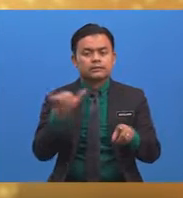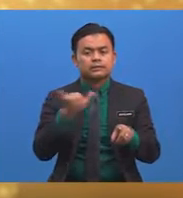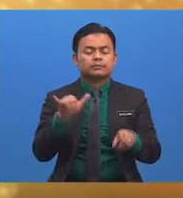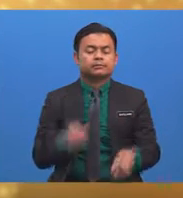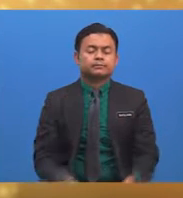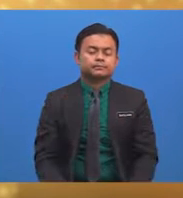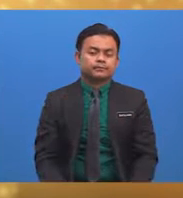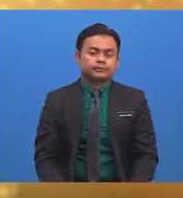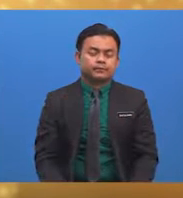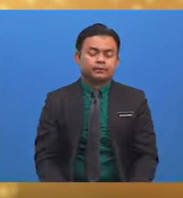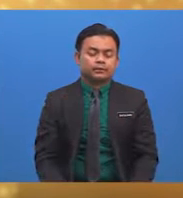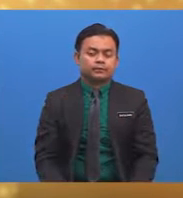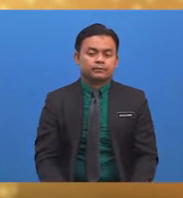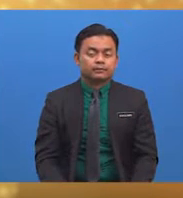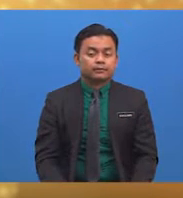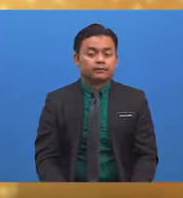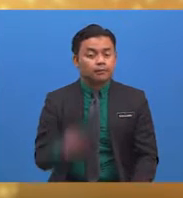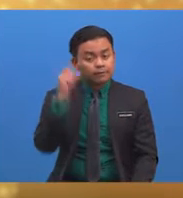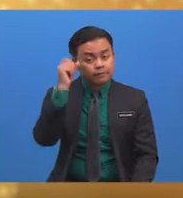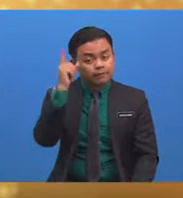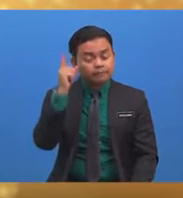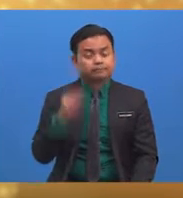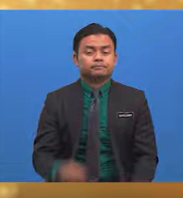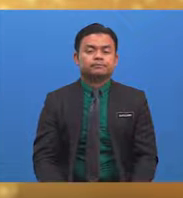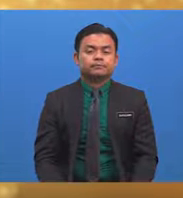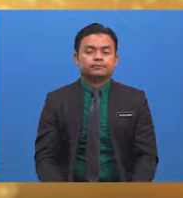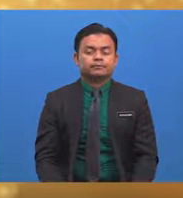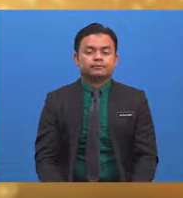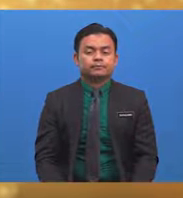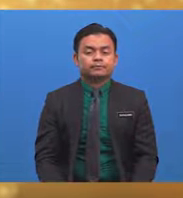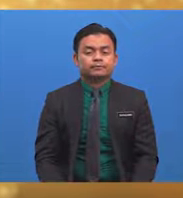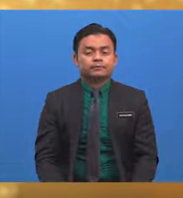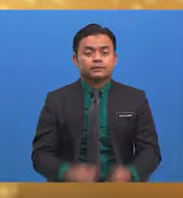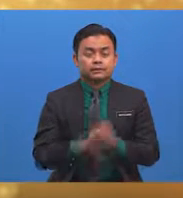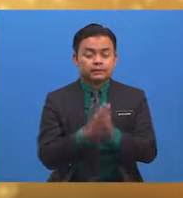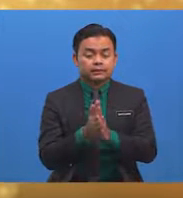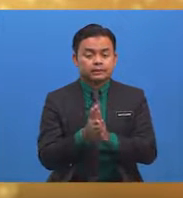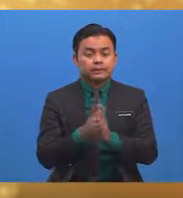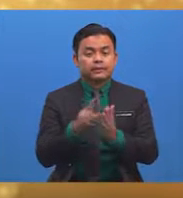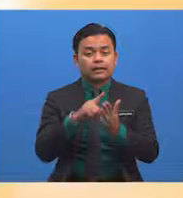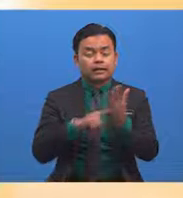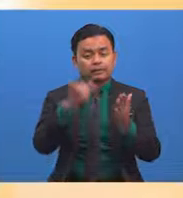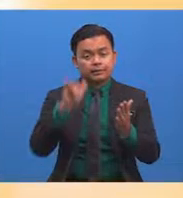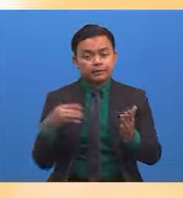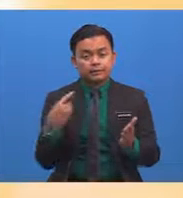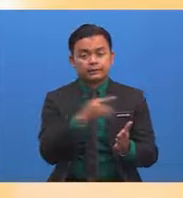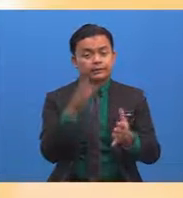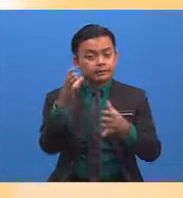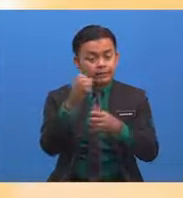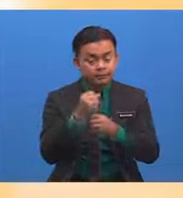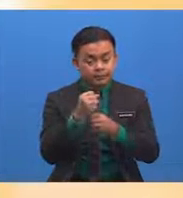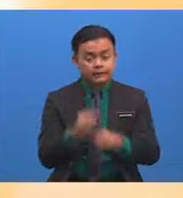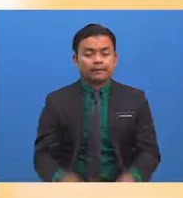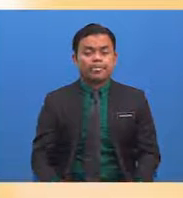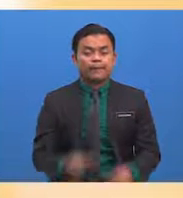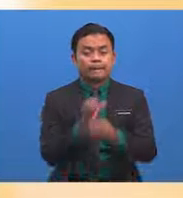membuat satu kesimpulan? Baik. Kesimpulan yang kita boleh buat ialah